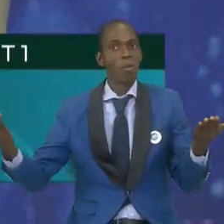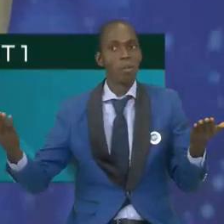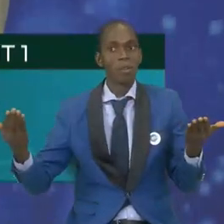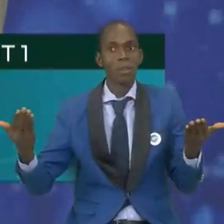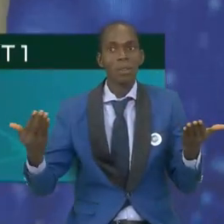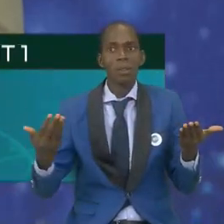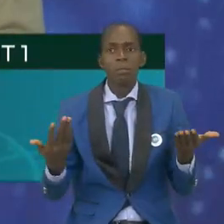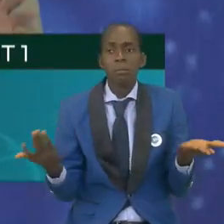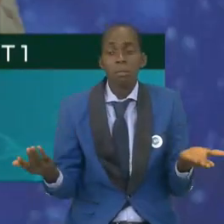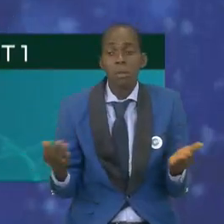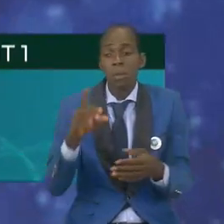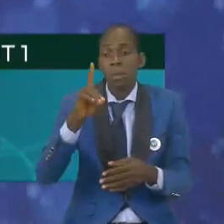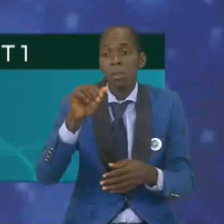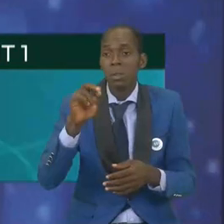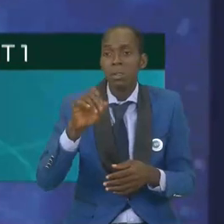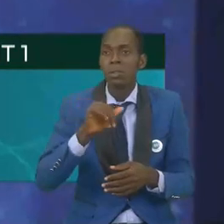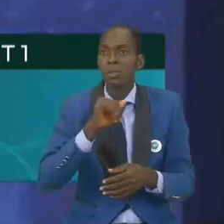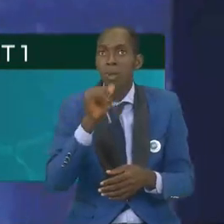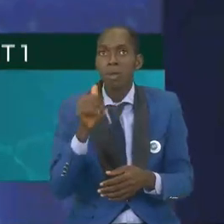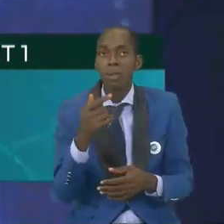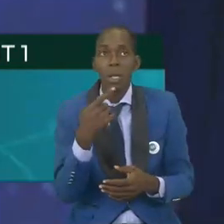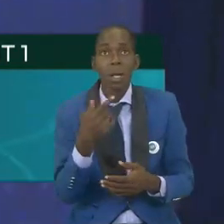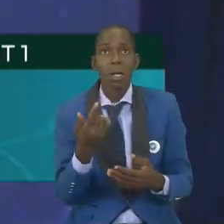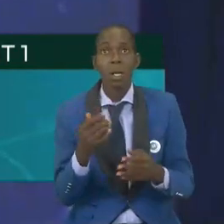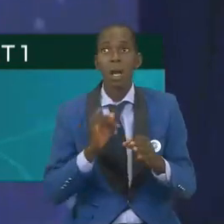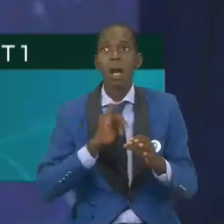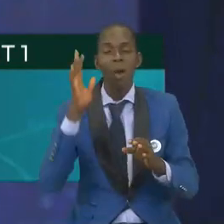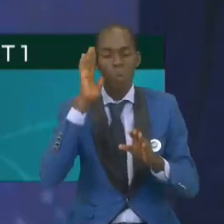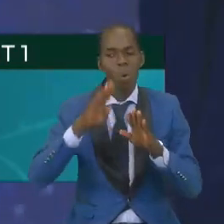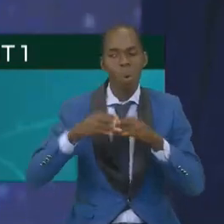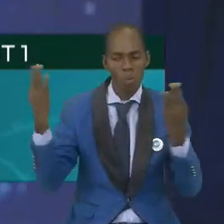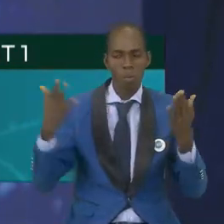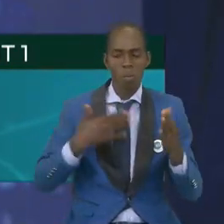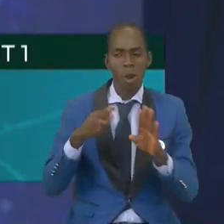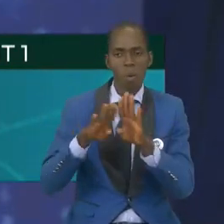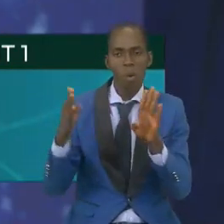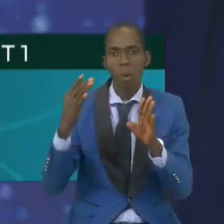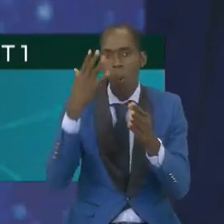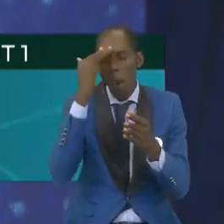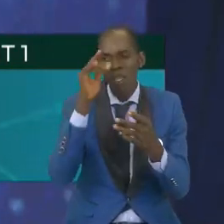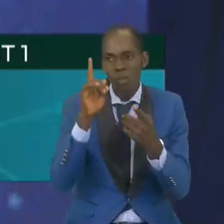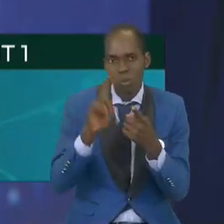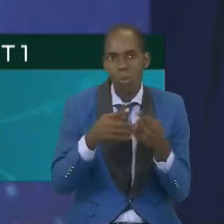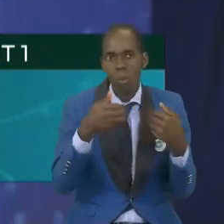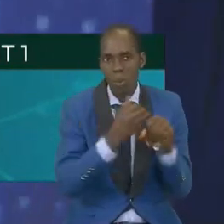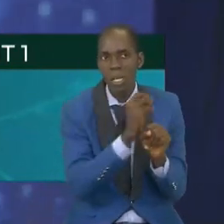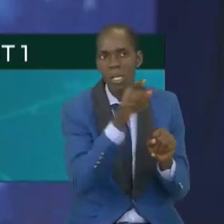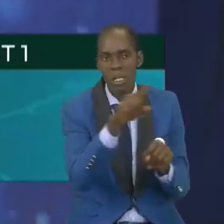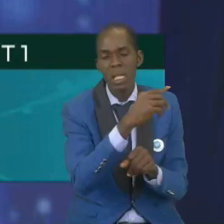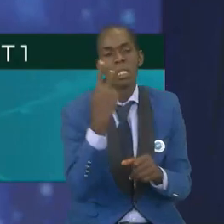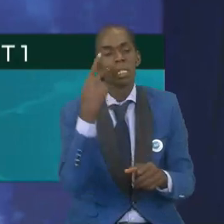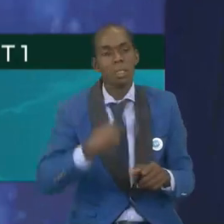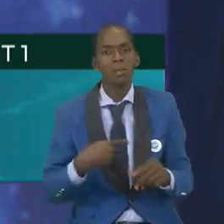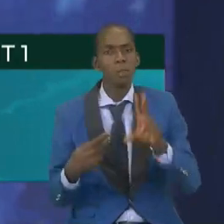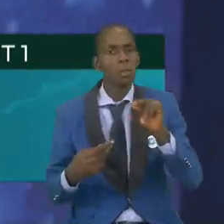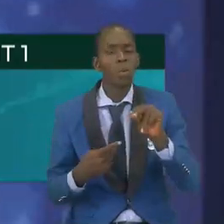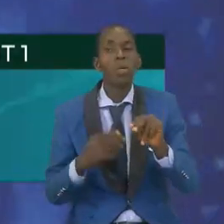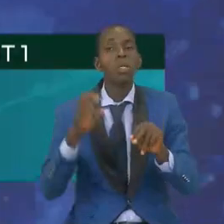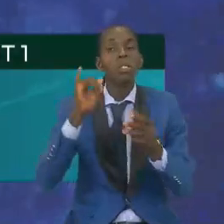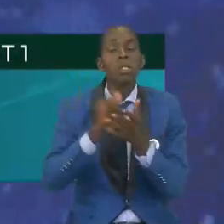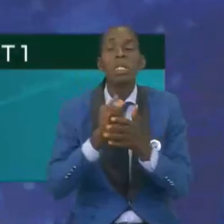de la chambre supérieure étaient ouvertes. Il ne faisait pas pour les attirer. C'était ce qu'il